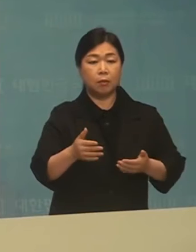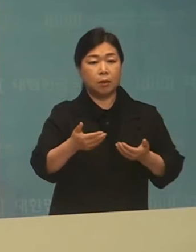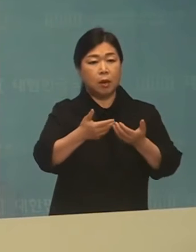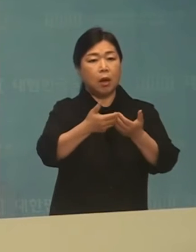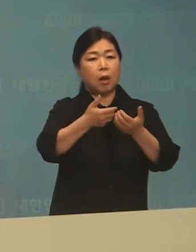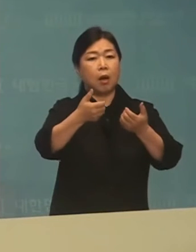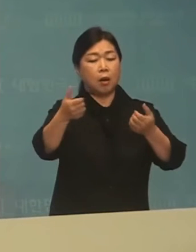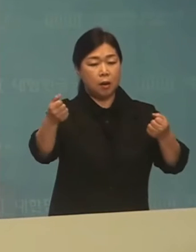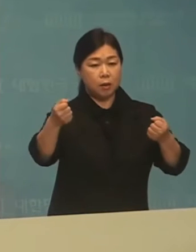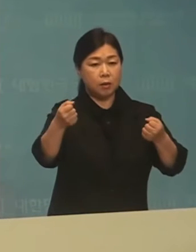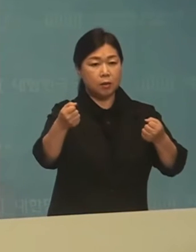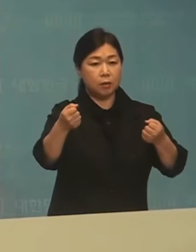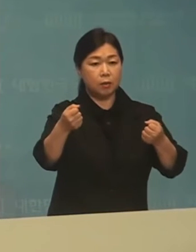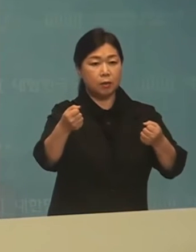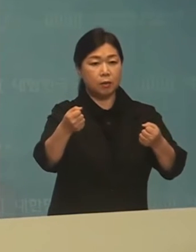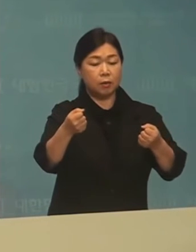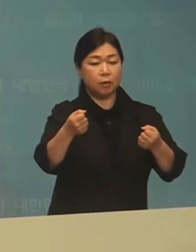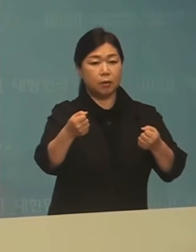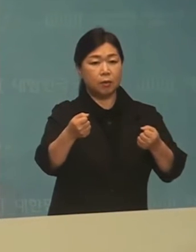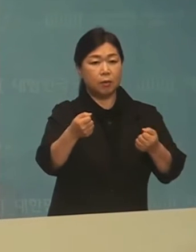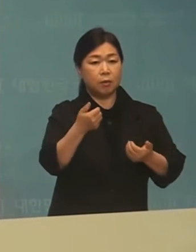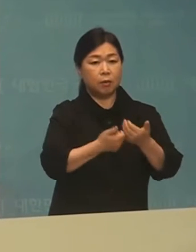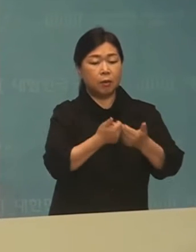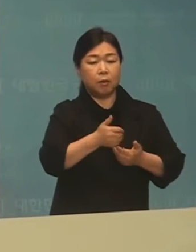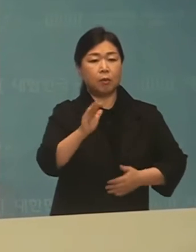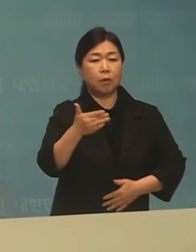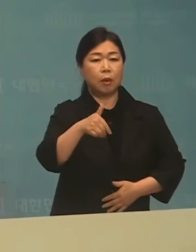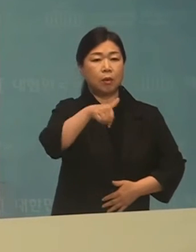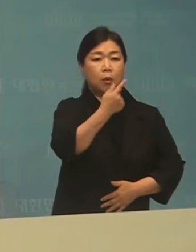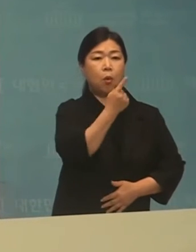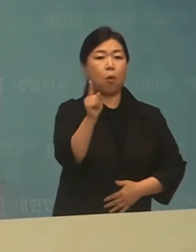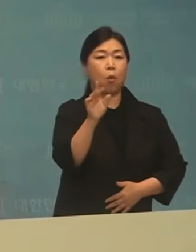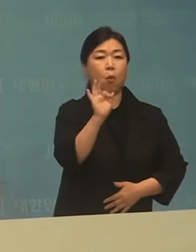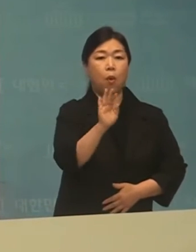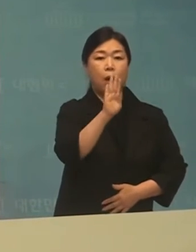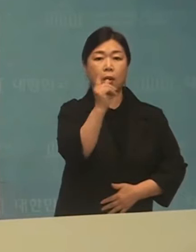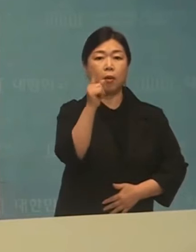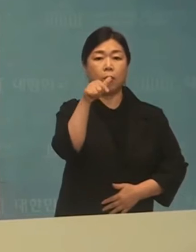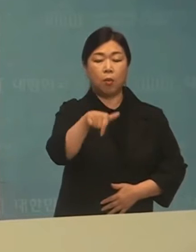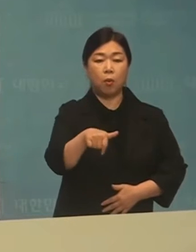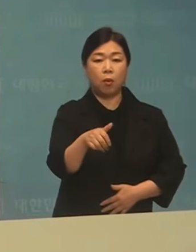갈라진 광복회라는 지하의 탐사 보도를 했습니다.